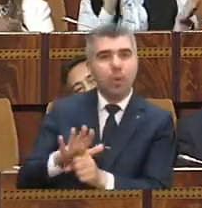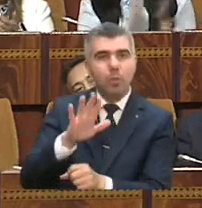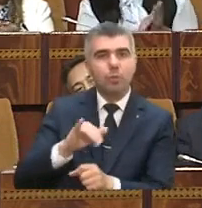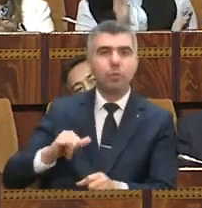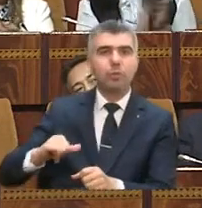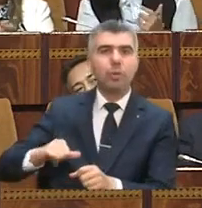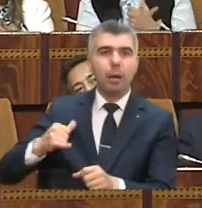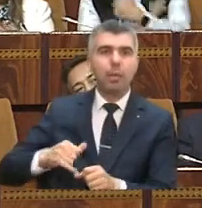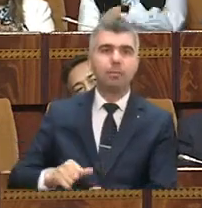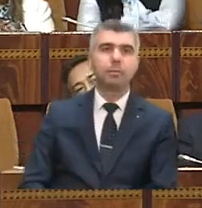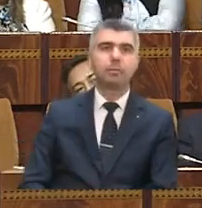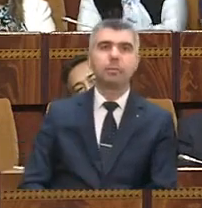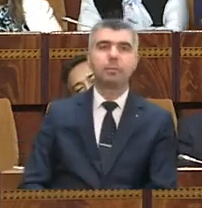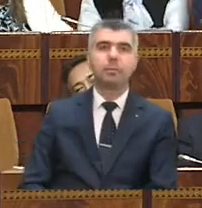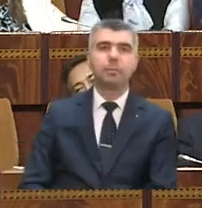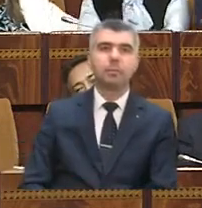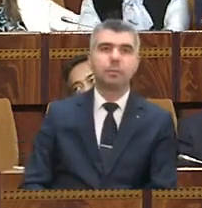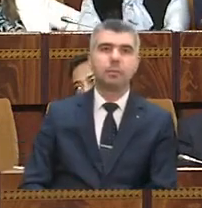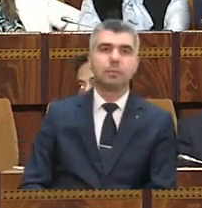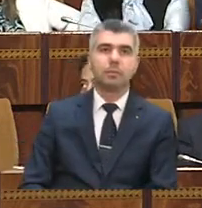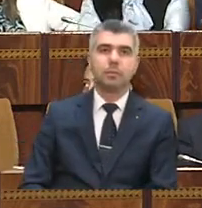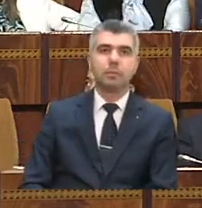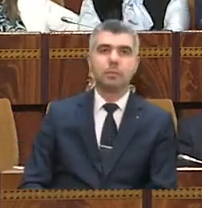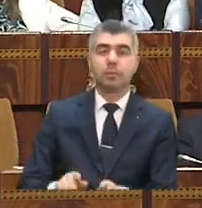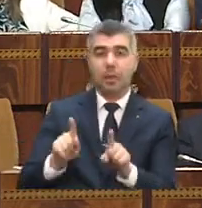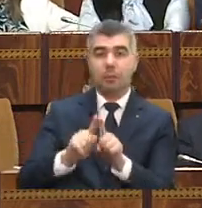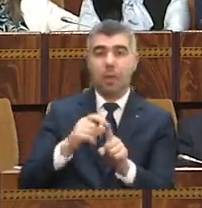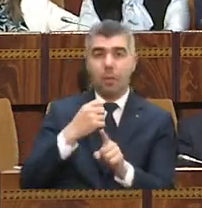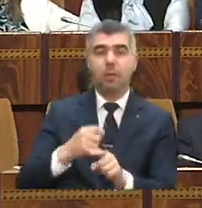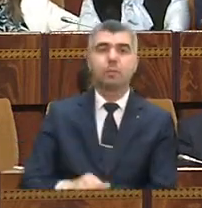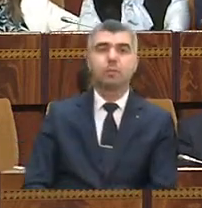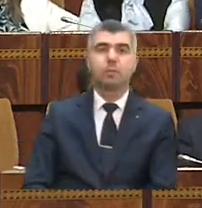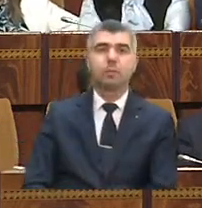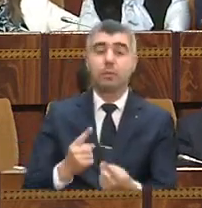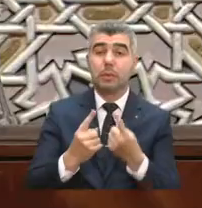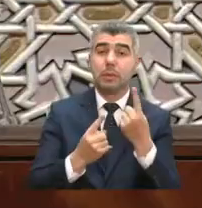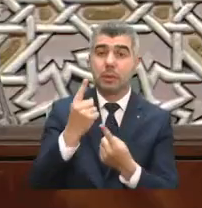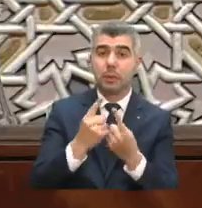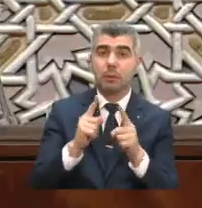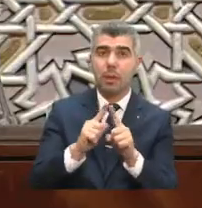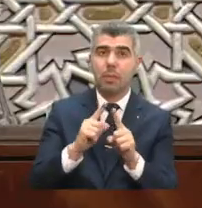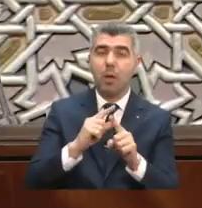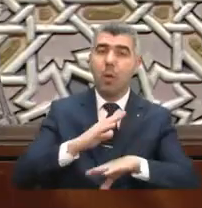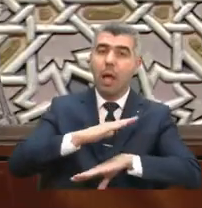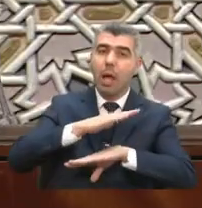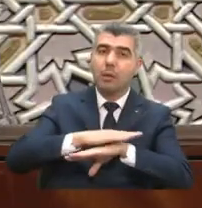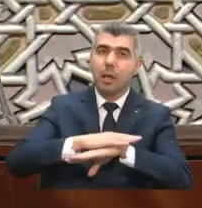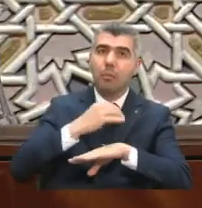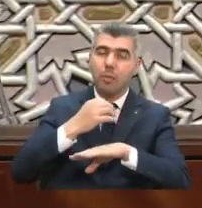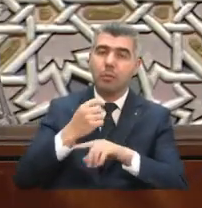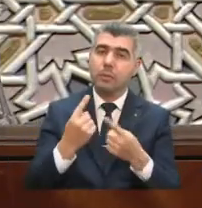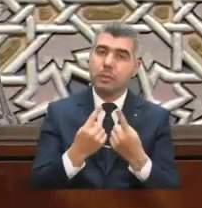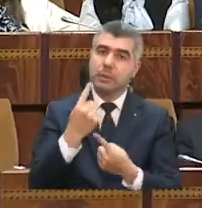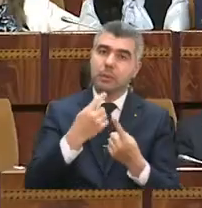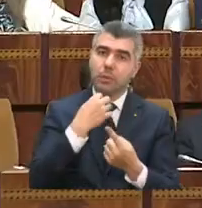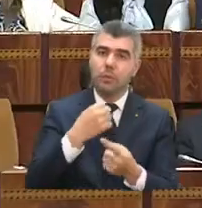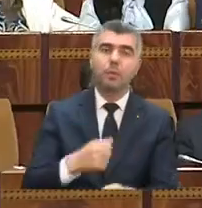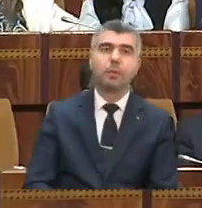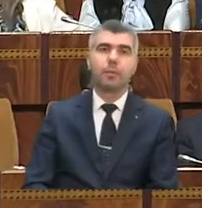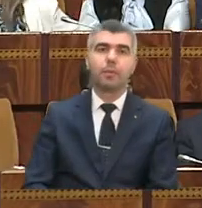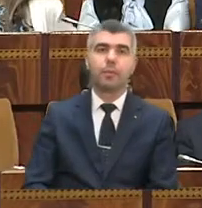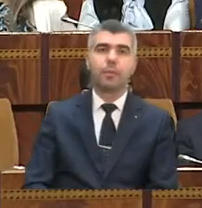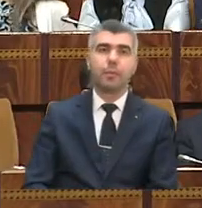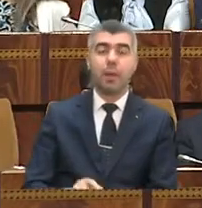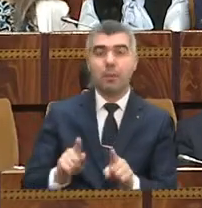الشباب، بدون تصفيق من فضلكم. تشوشون على السيد الرئيس. لا، عندما نتكلم عن